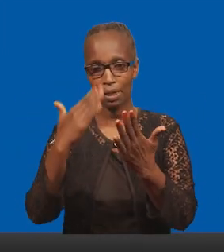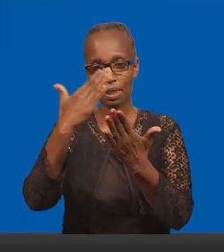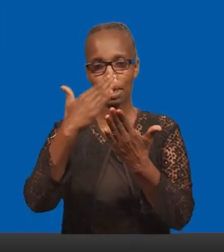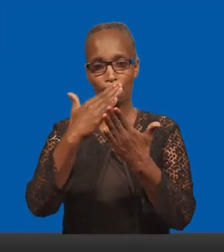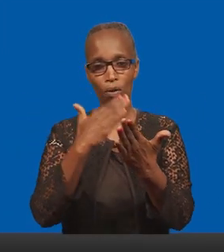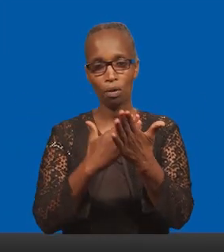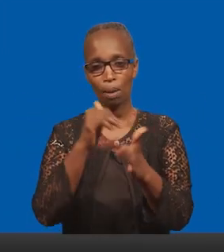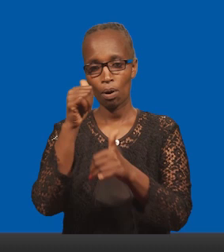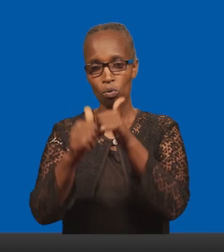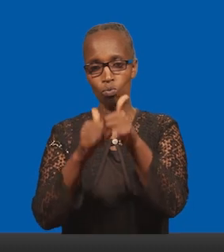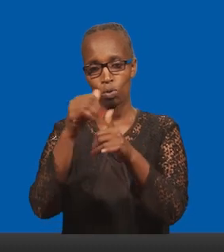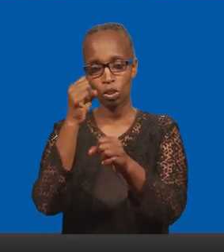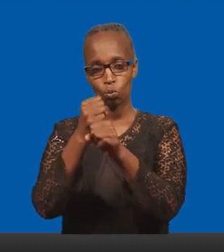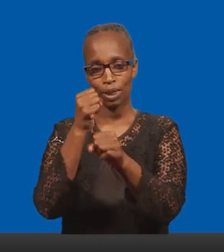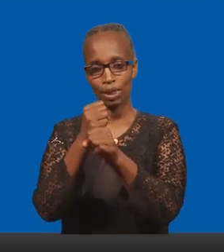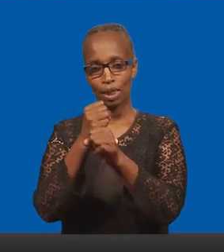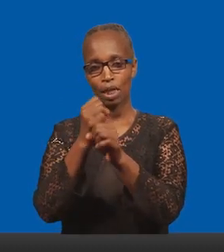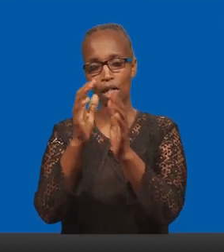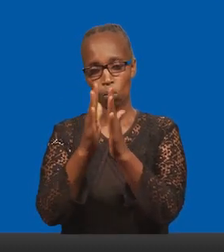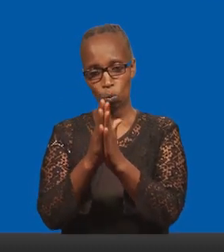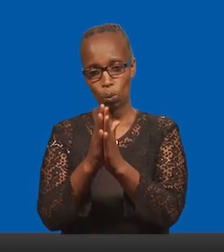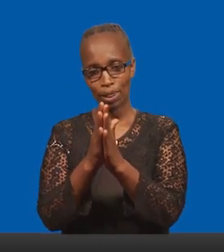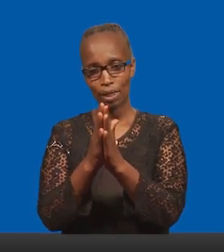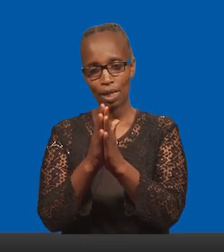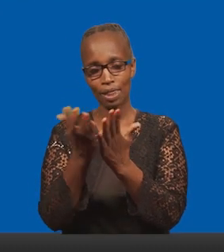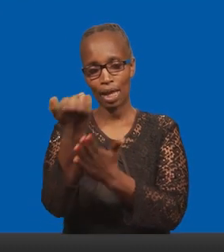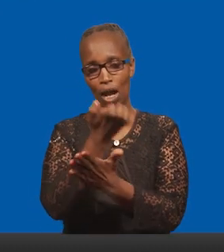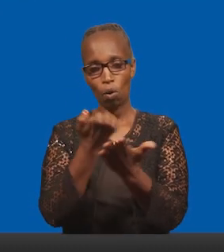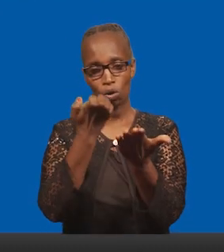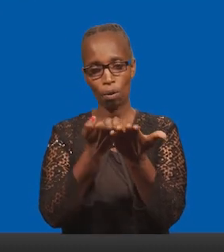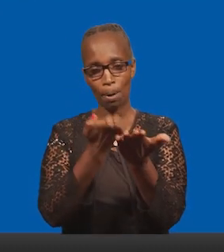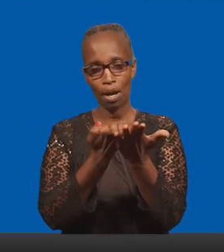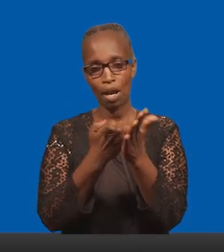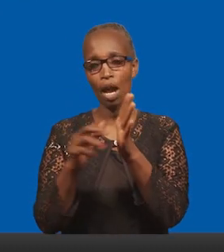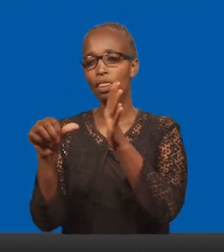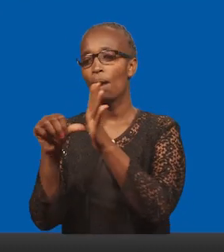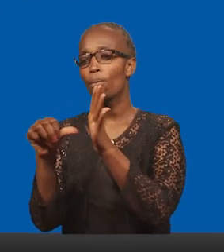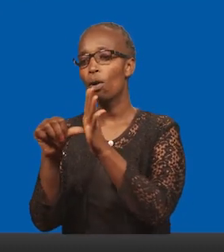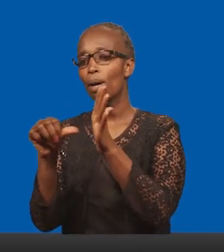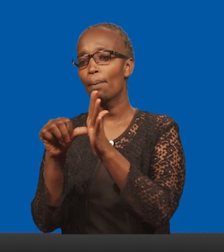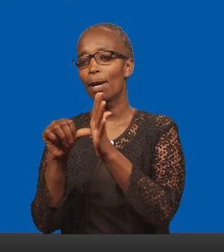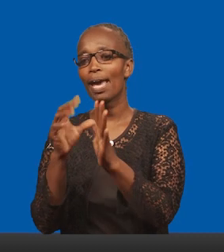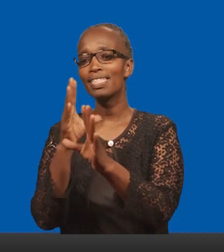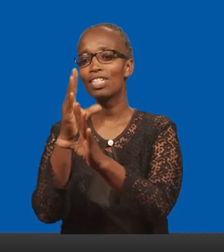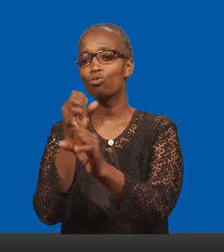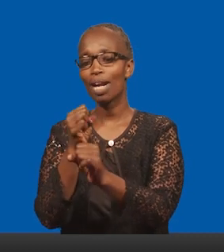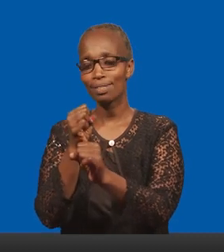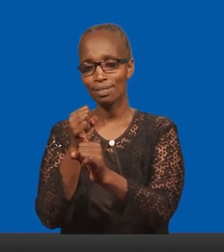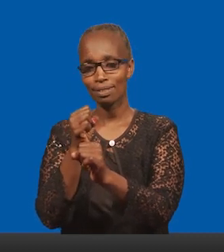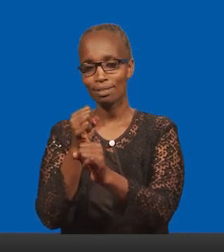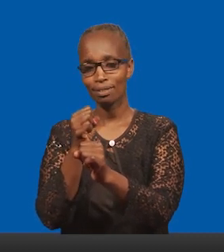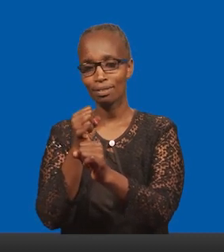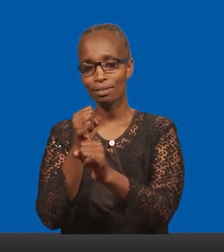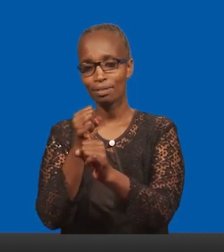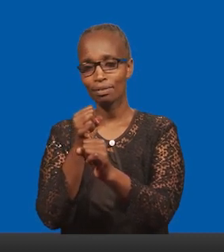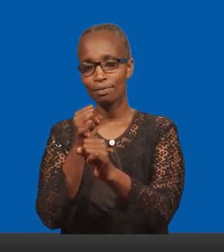deal with the cost of living. I don't know why you cannot see. The problem is a trust deficit that